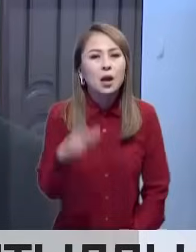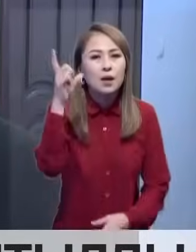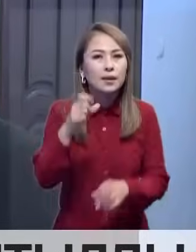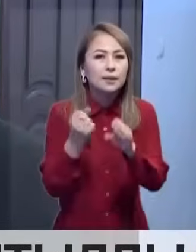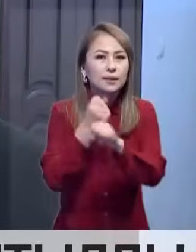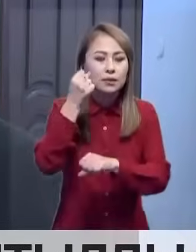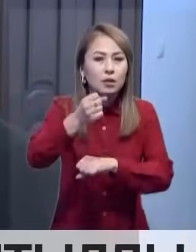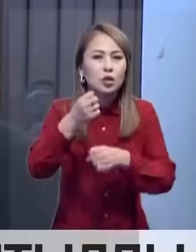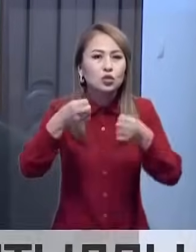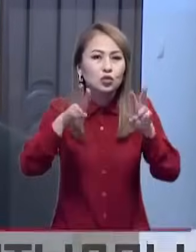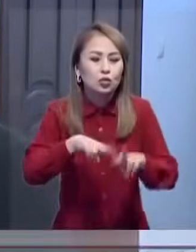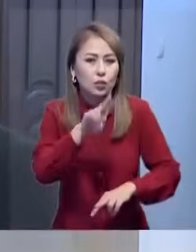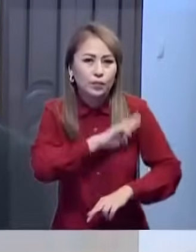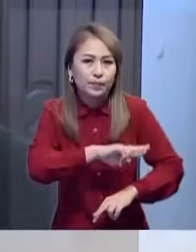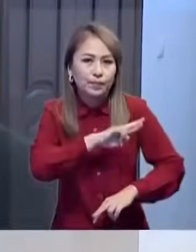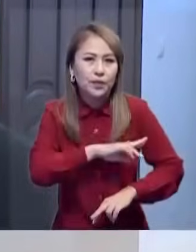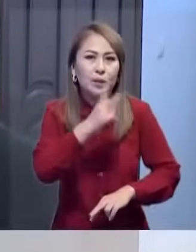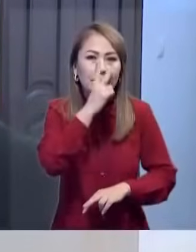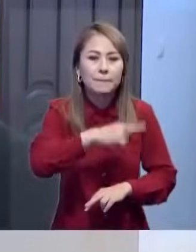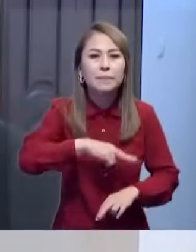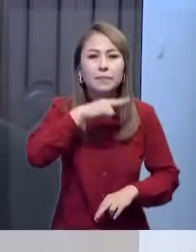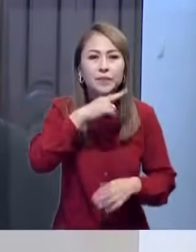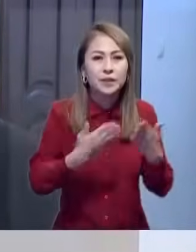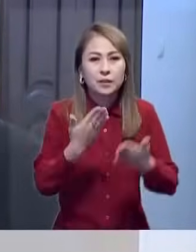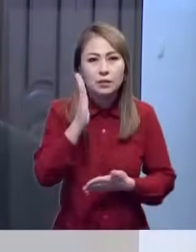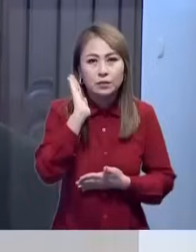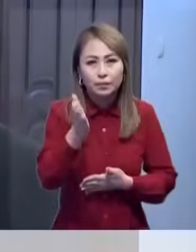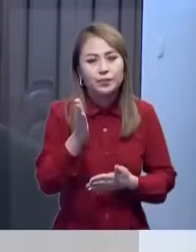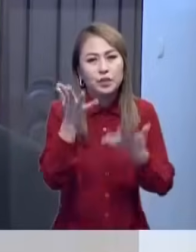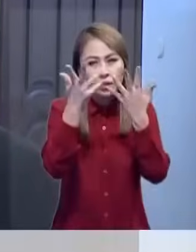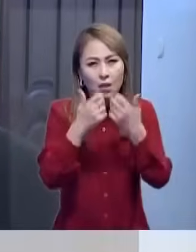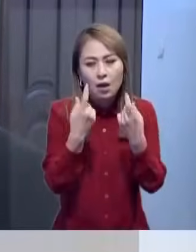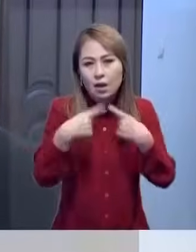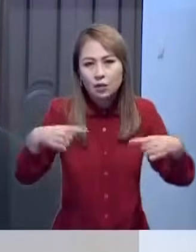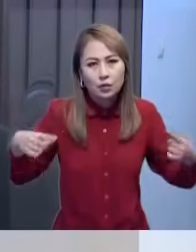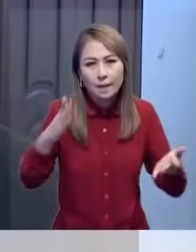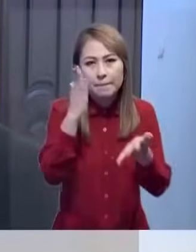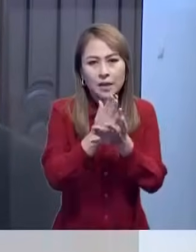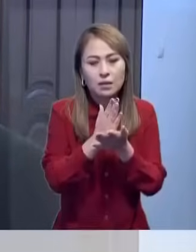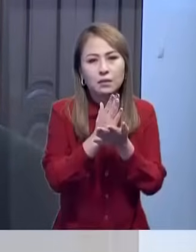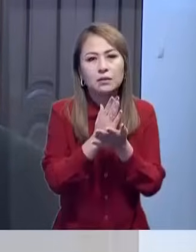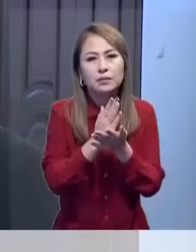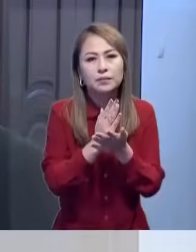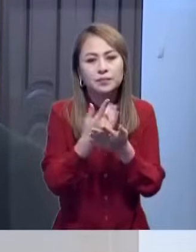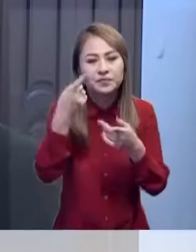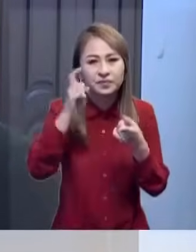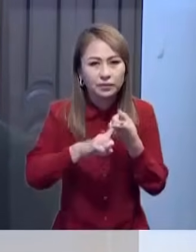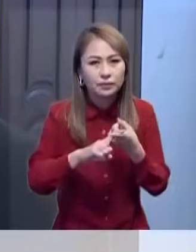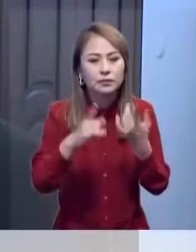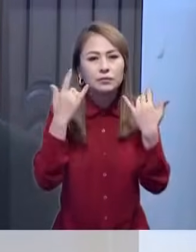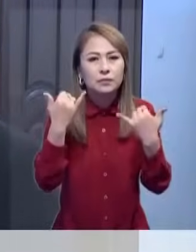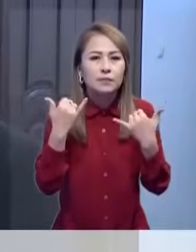жұмыс мамандықтарын байқайтын болатын болса, әрине, сан алуан мамандықтардың түрі белгіленген.